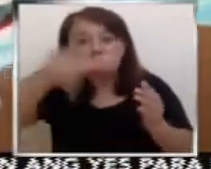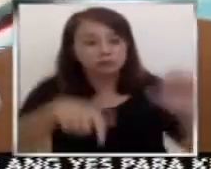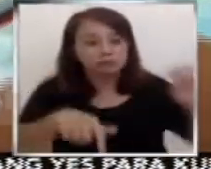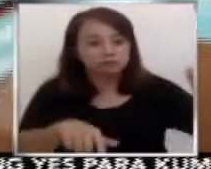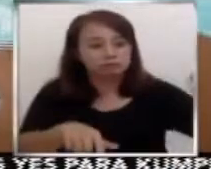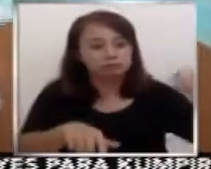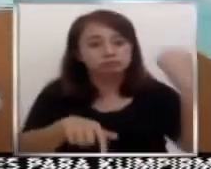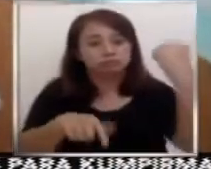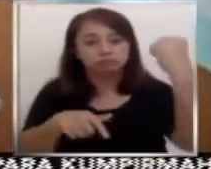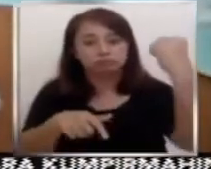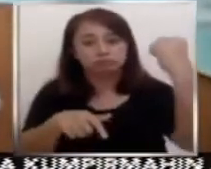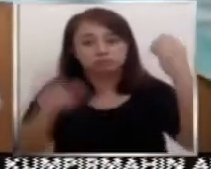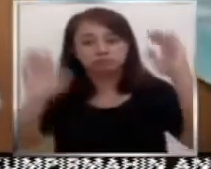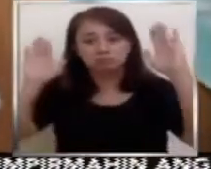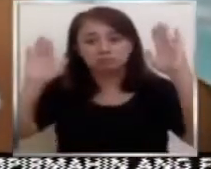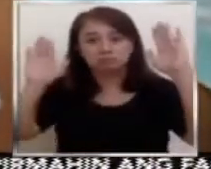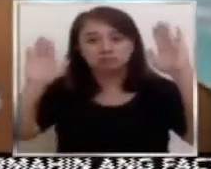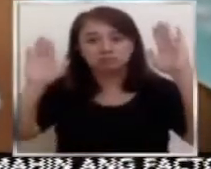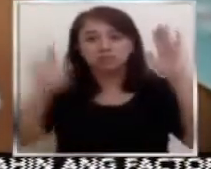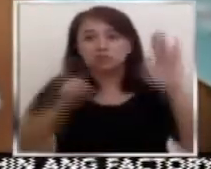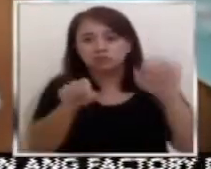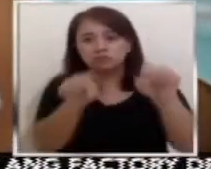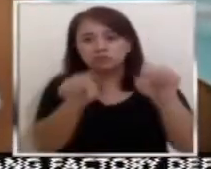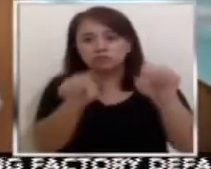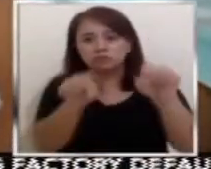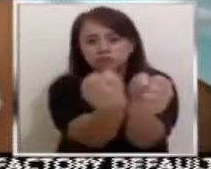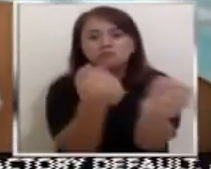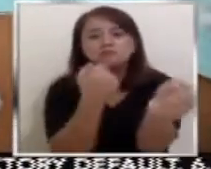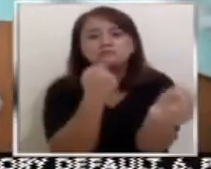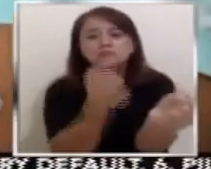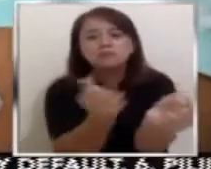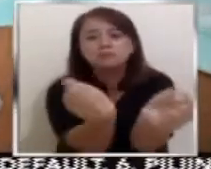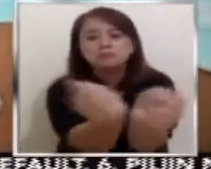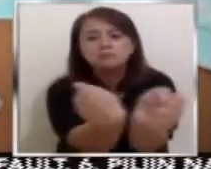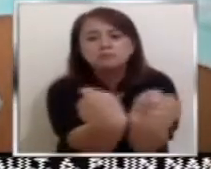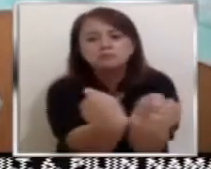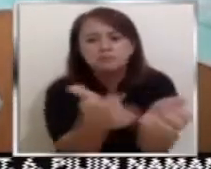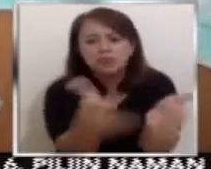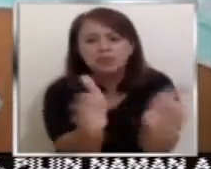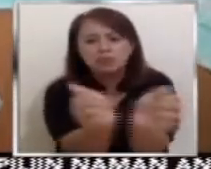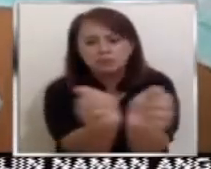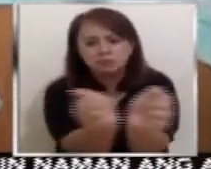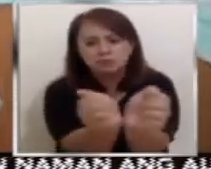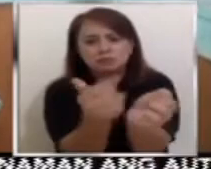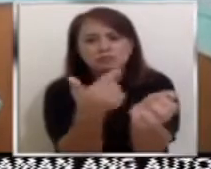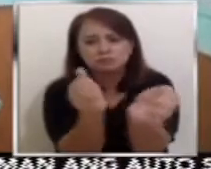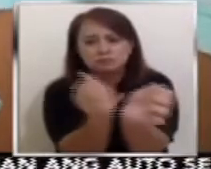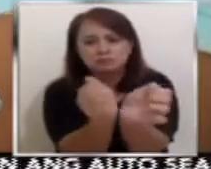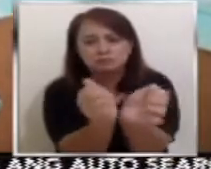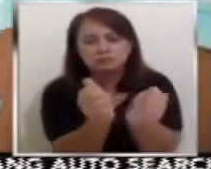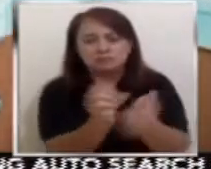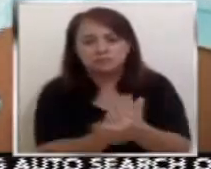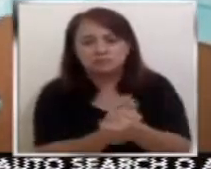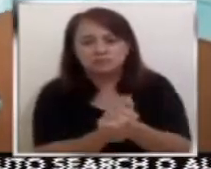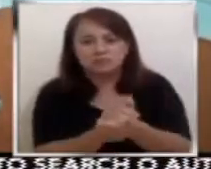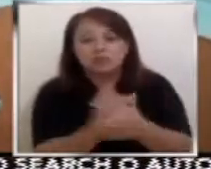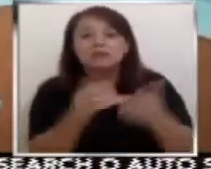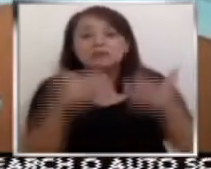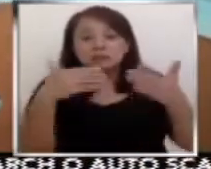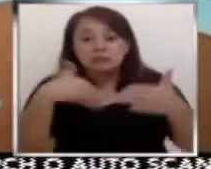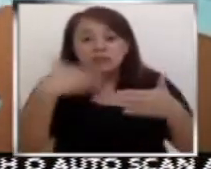niya. Pusasan niyo na lang po ako, sir. Sabi niya, pusasan niyo na lang po ako. Tapos sabi sa kanya,